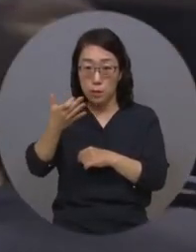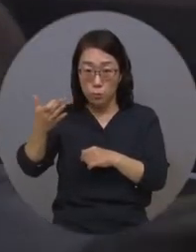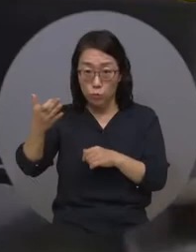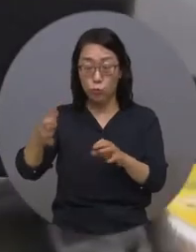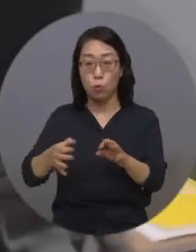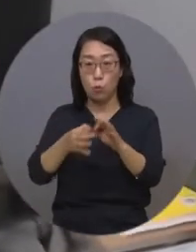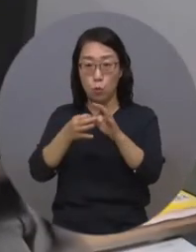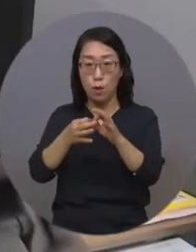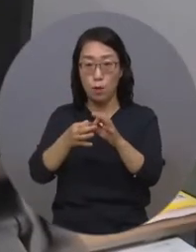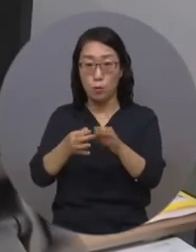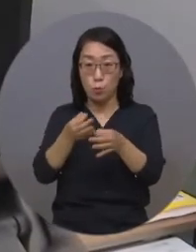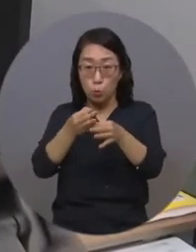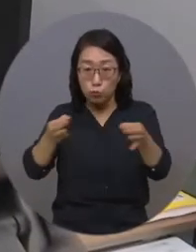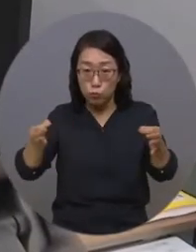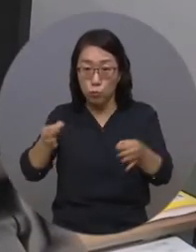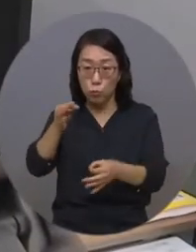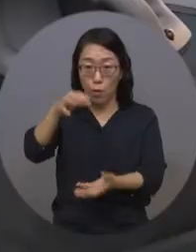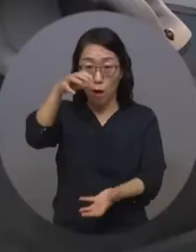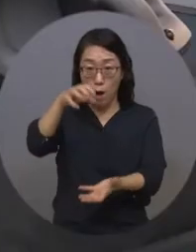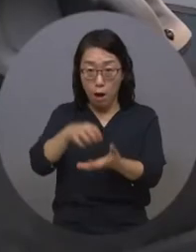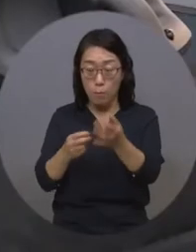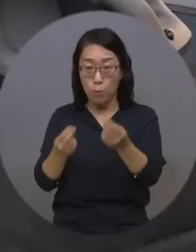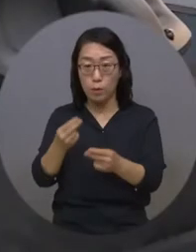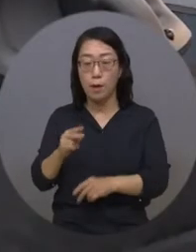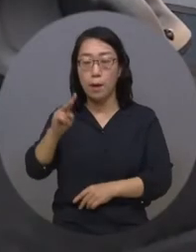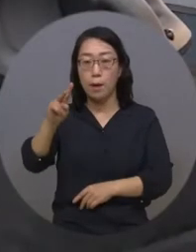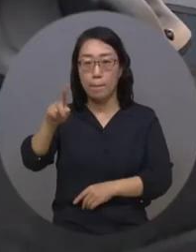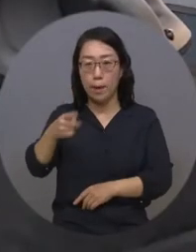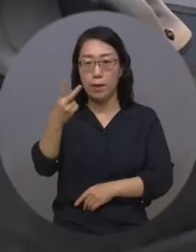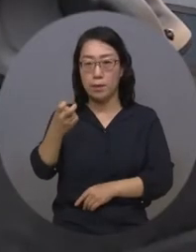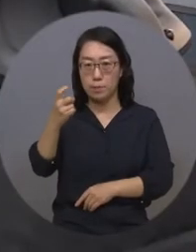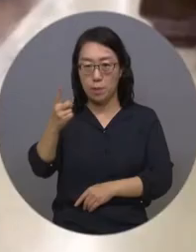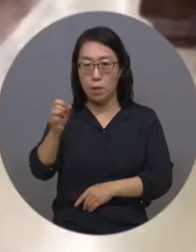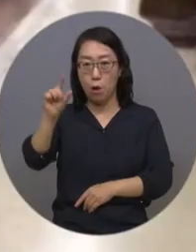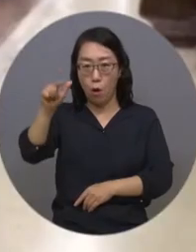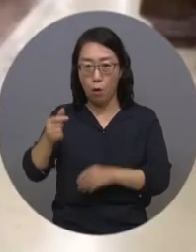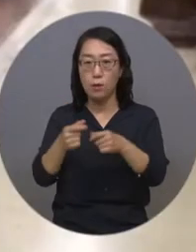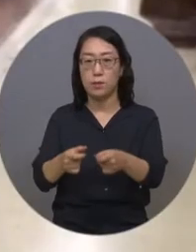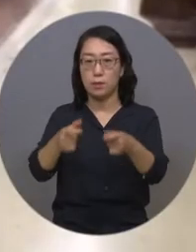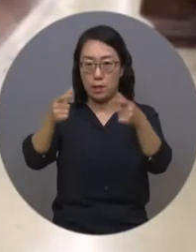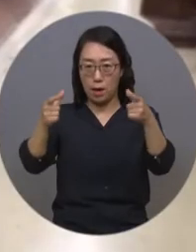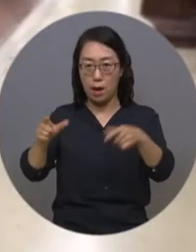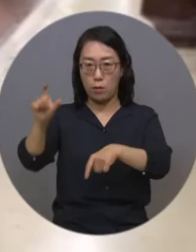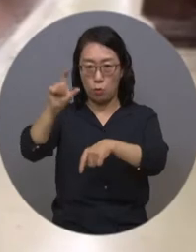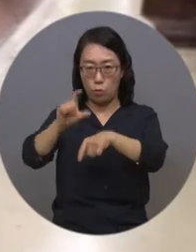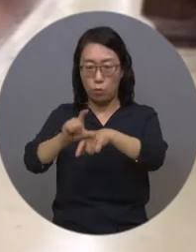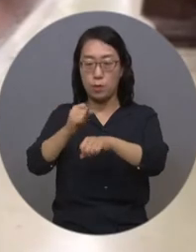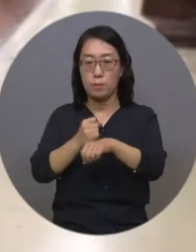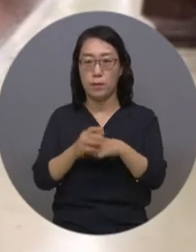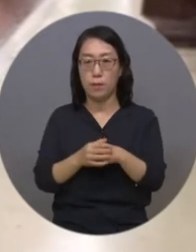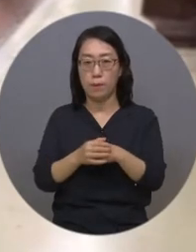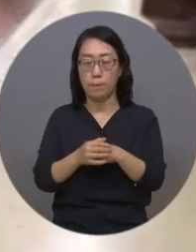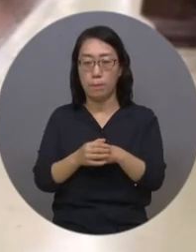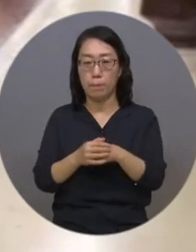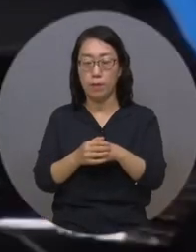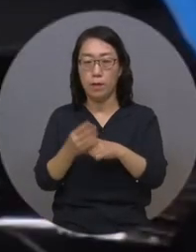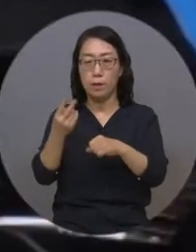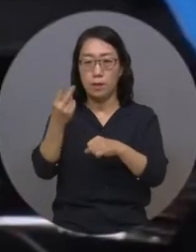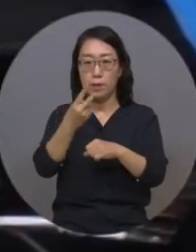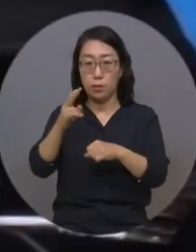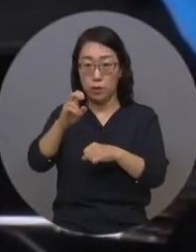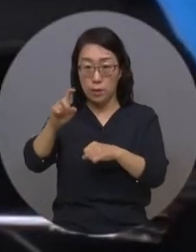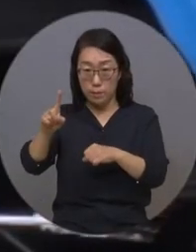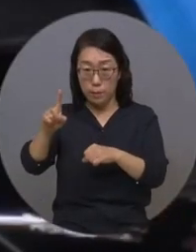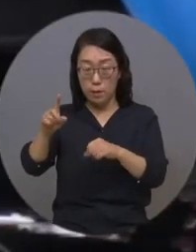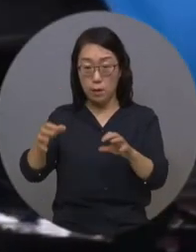뿐 장려금 보다 121억 원 증가한 금액입니다 2020년 귀속 근로장려금 평균